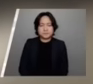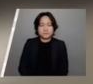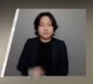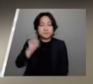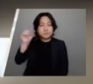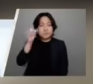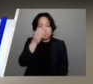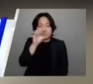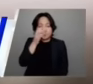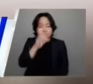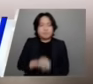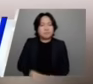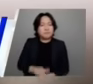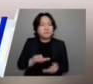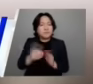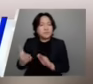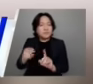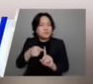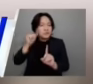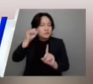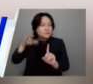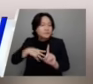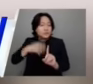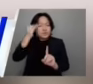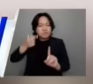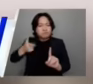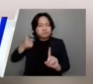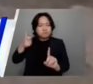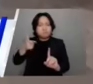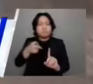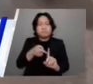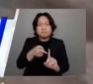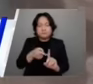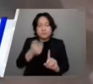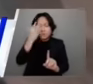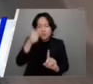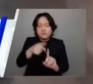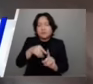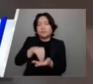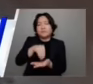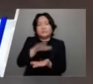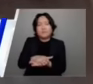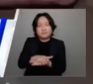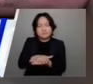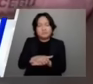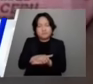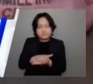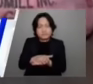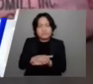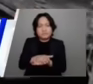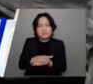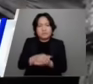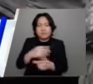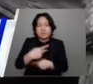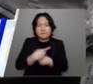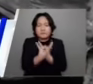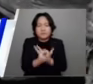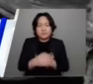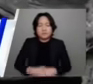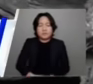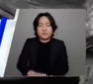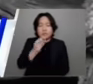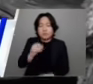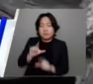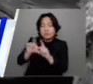on the spot ang isang lalaki matapos barilin dahil umano sa utang. Ang itinuturong suspect, ang 18-anyos na kapitbahay raw ng